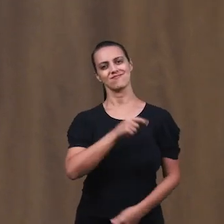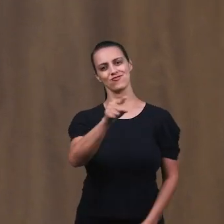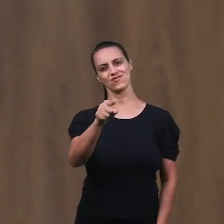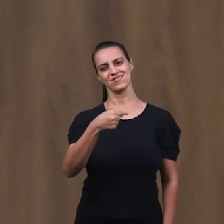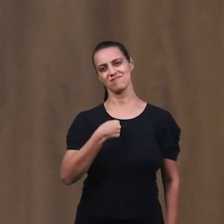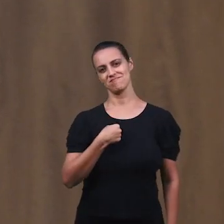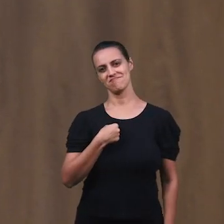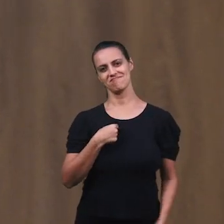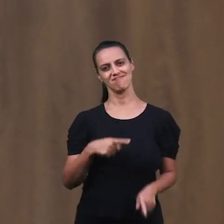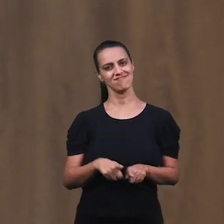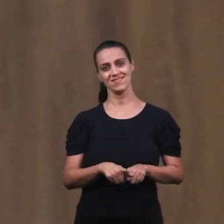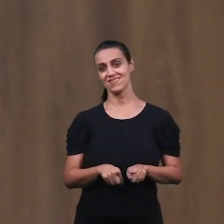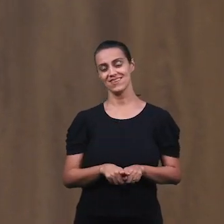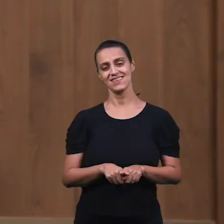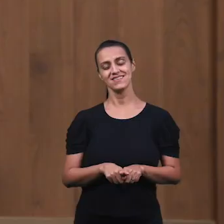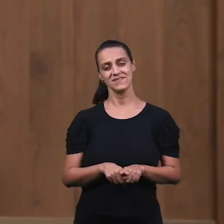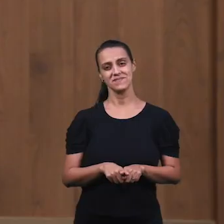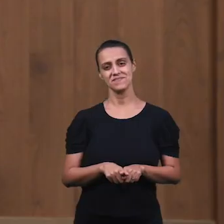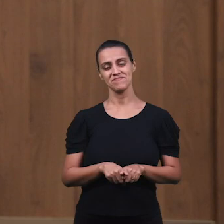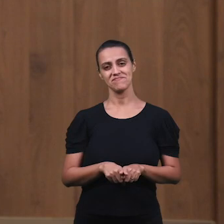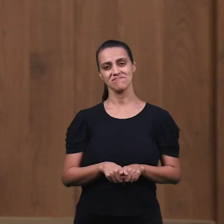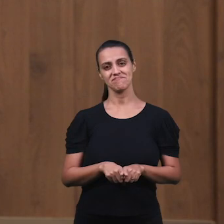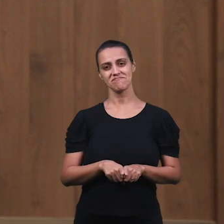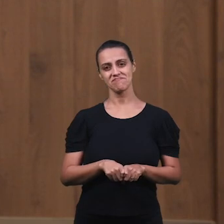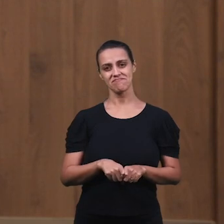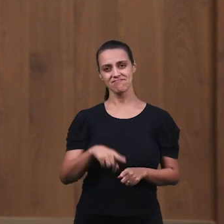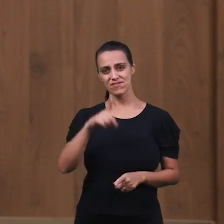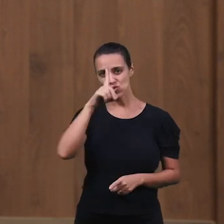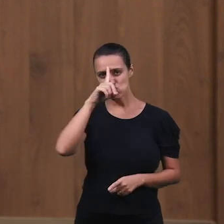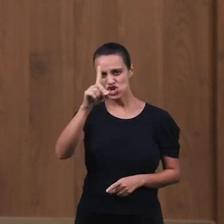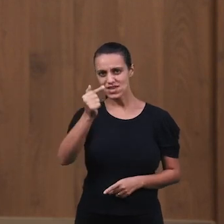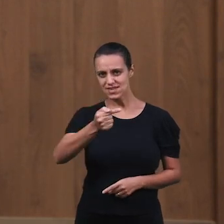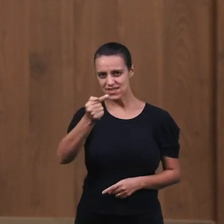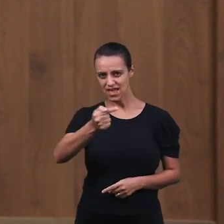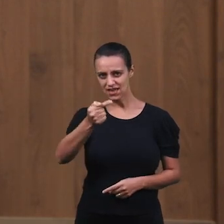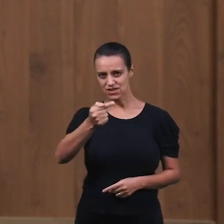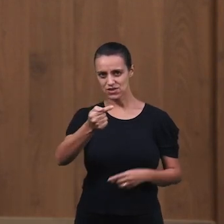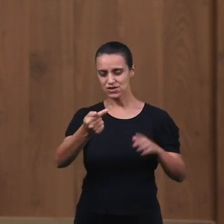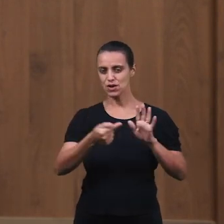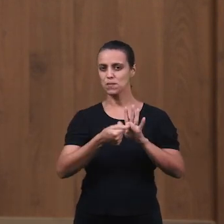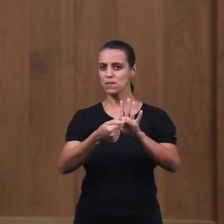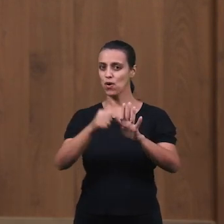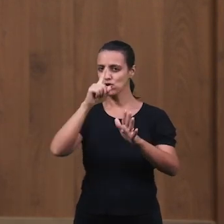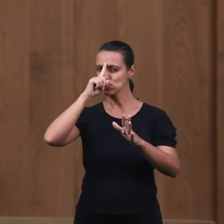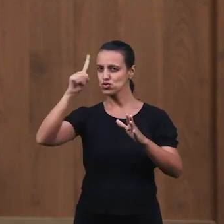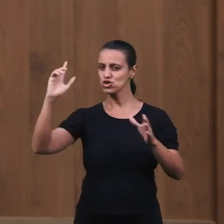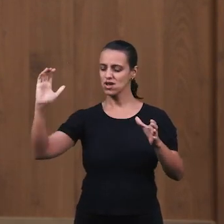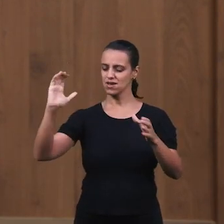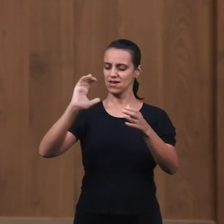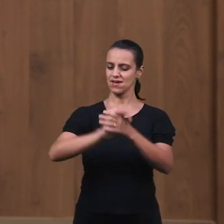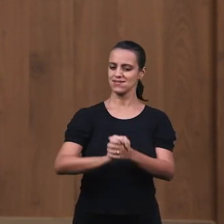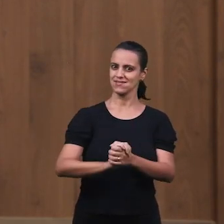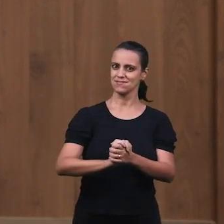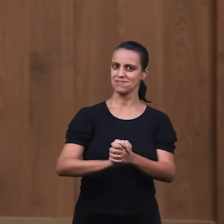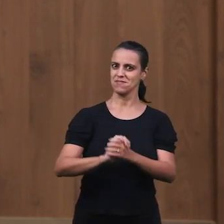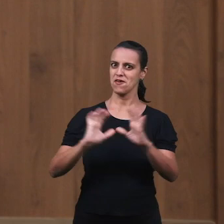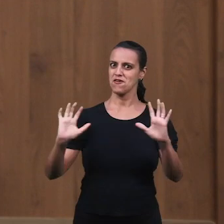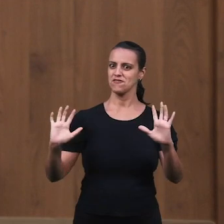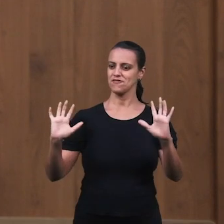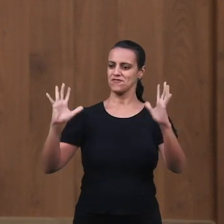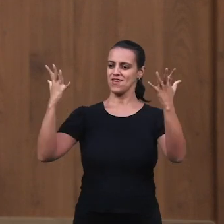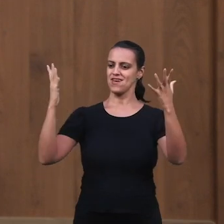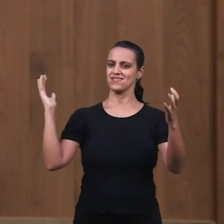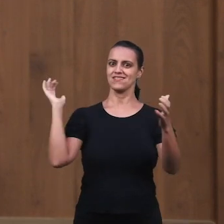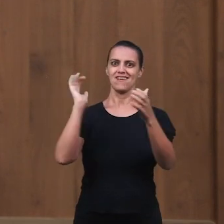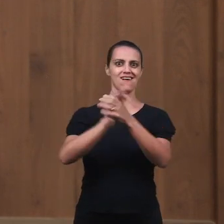vous et pour moi aussi. Le 7e jour représente le jour du mariage, le jour des